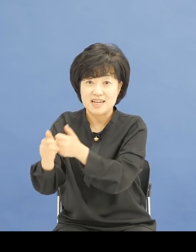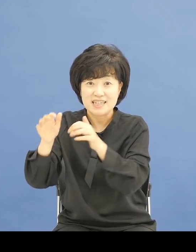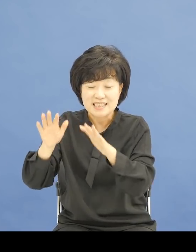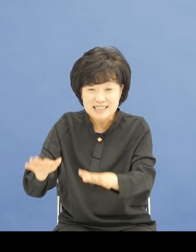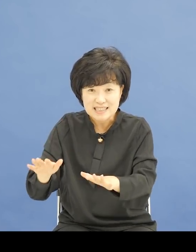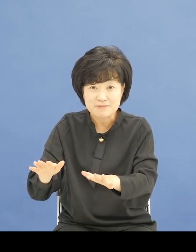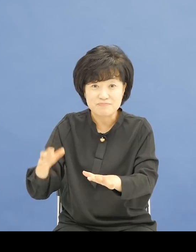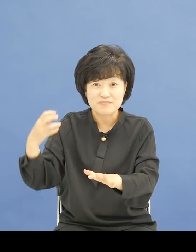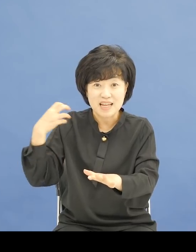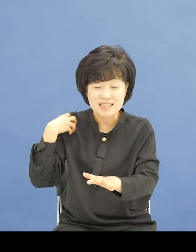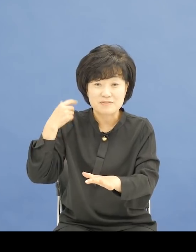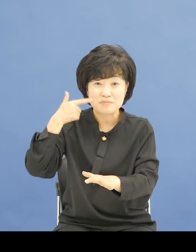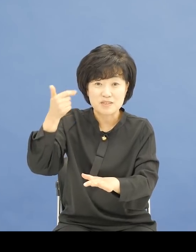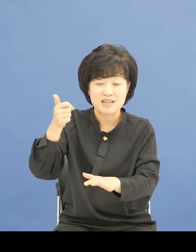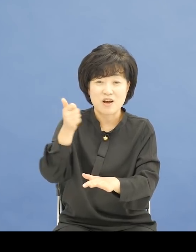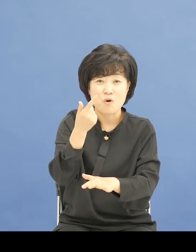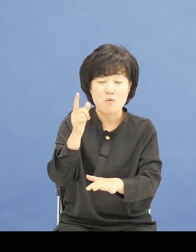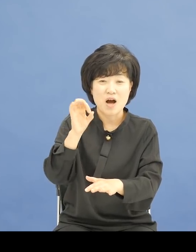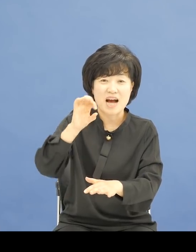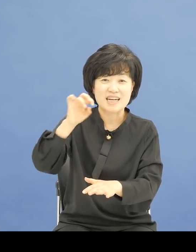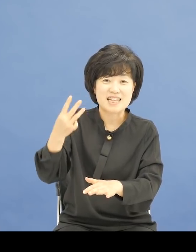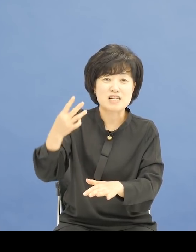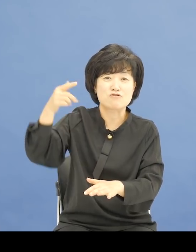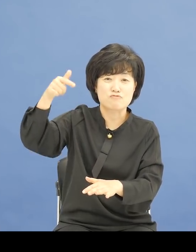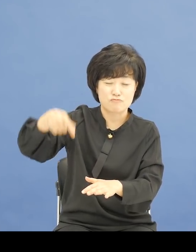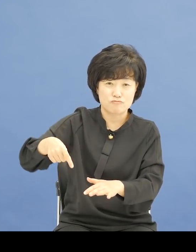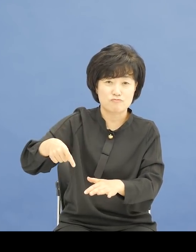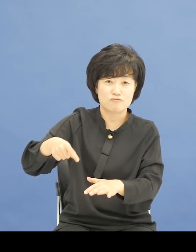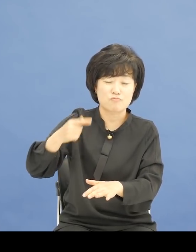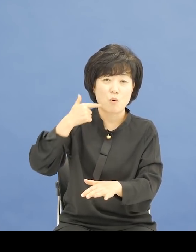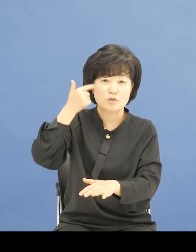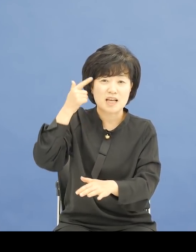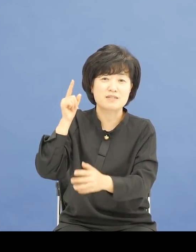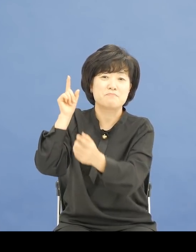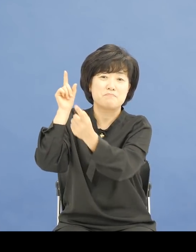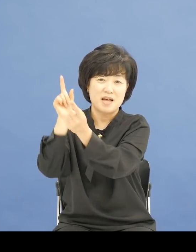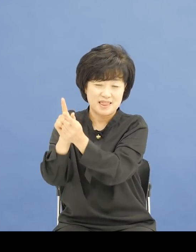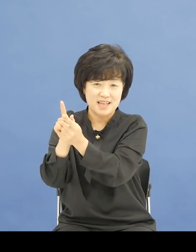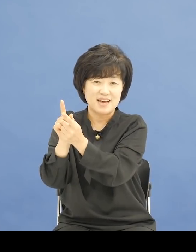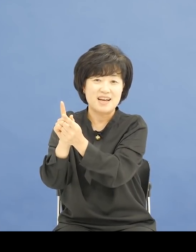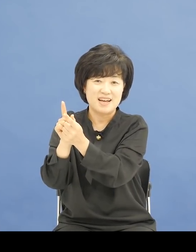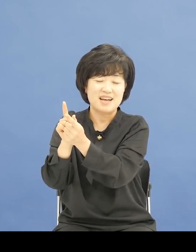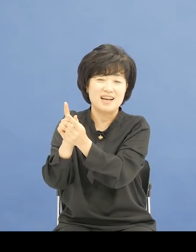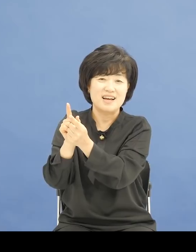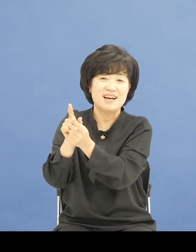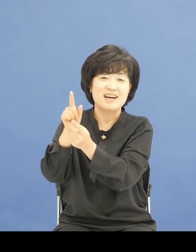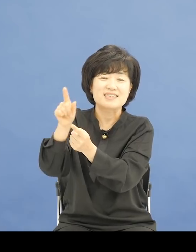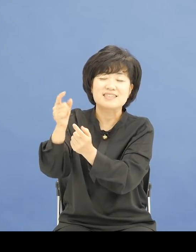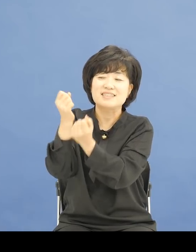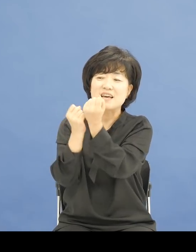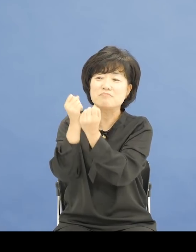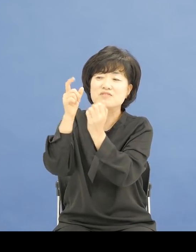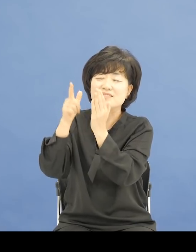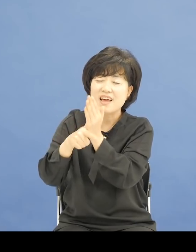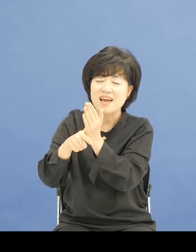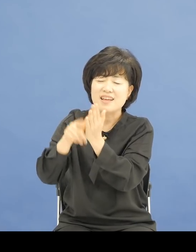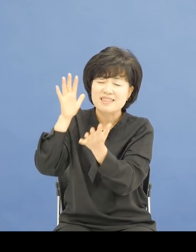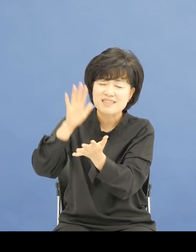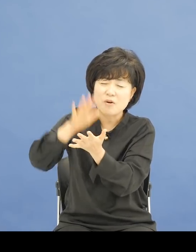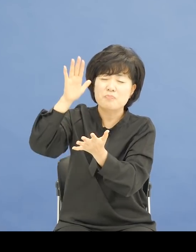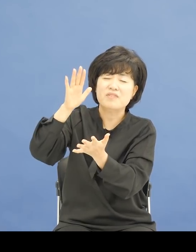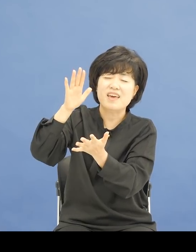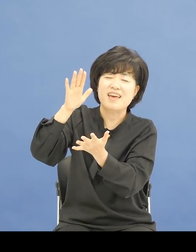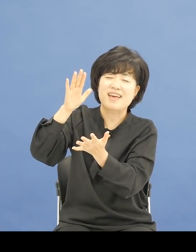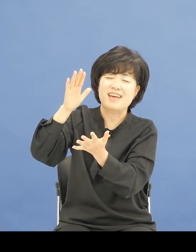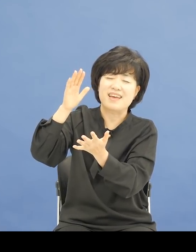저희 지금 교회 담임 목사님, 저희 황일구 목사님 만나게 되고 네. 그 캠프 현장 가운데서 뜨겁게 역사하시는 성령